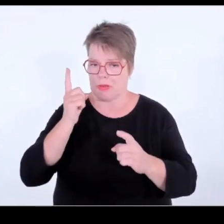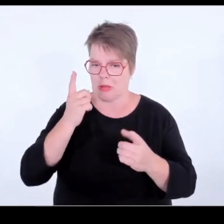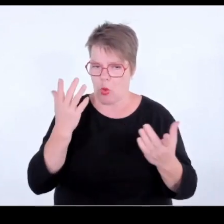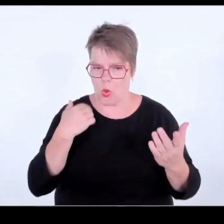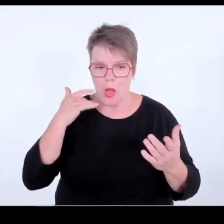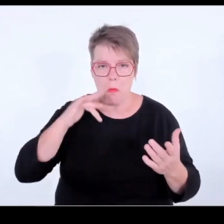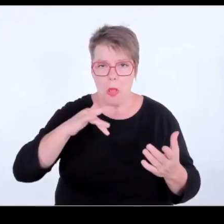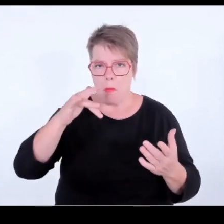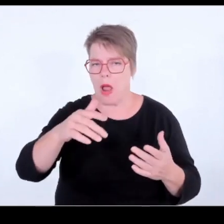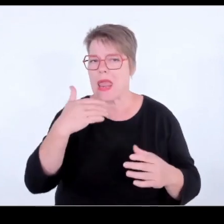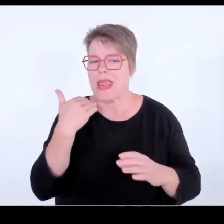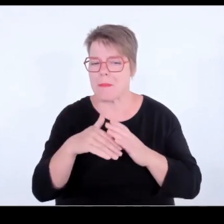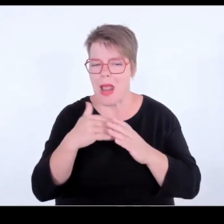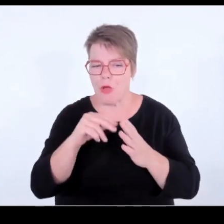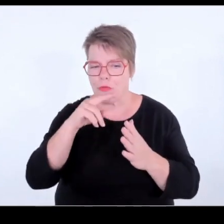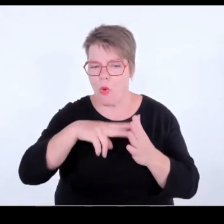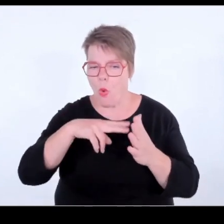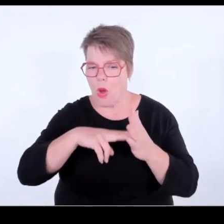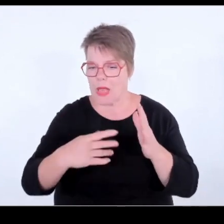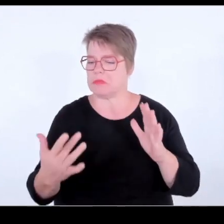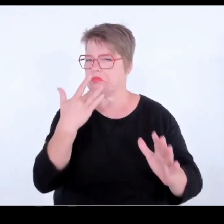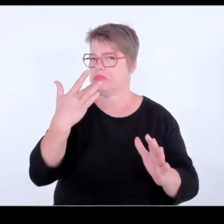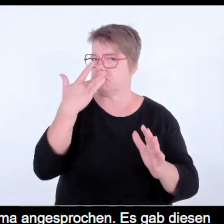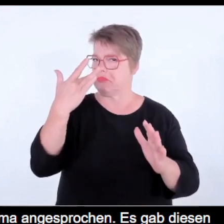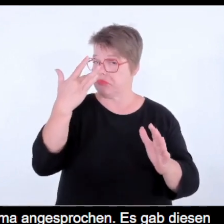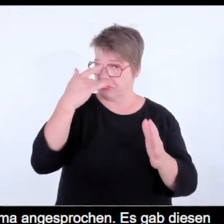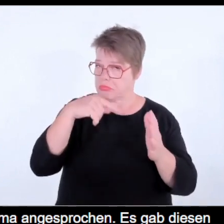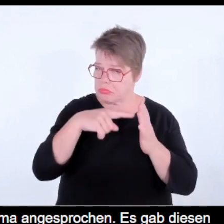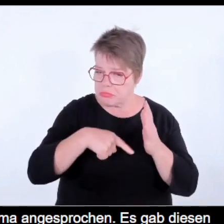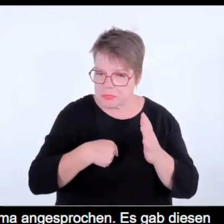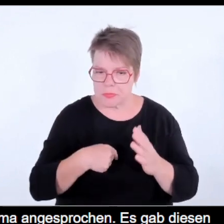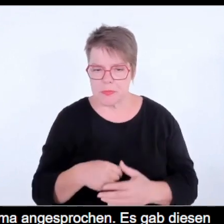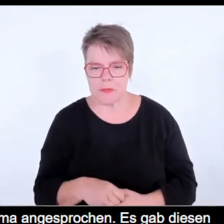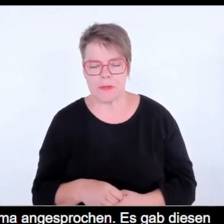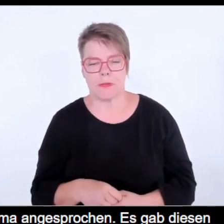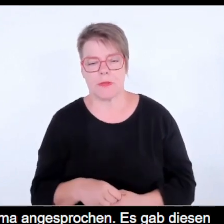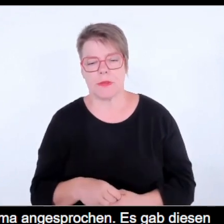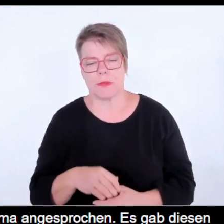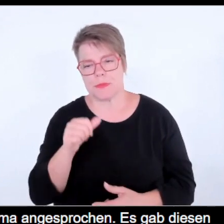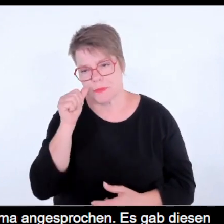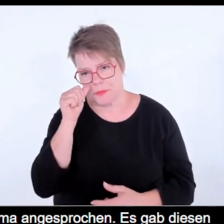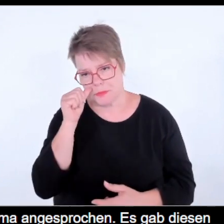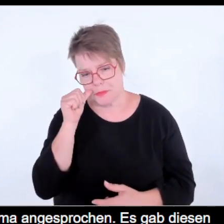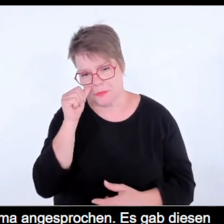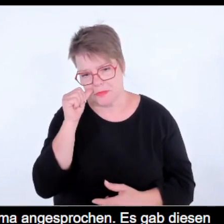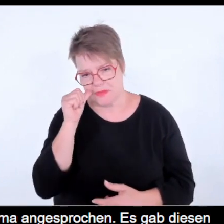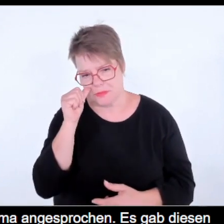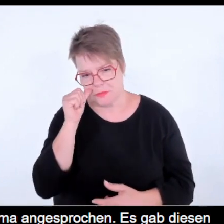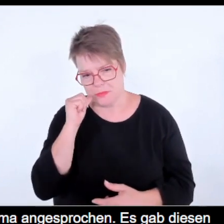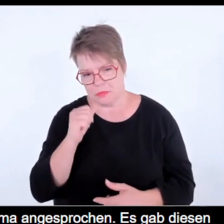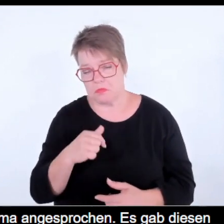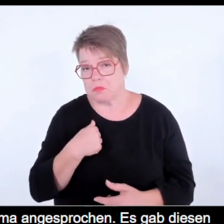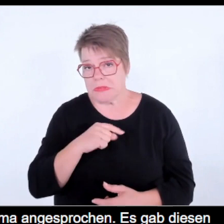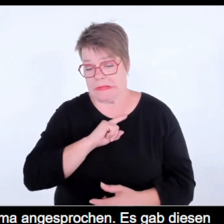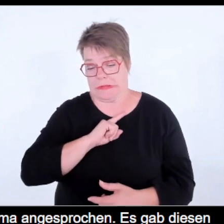das sogar noch mal beim Parteitag am Wochenende, wie da manche da auftreten und was manche sich vorstellen. Deswegen habe ich da persönlich